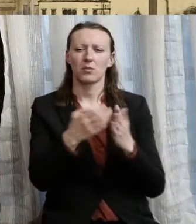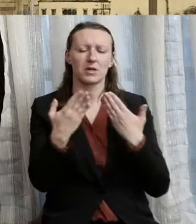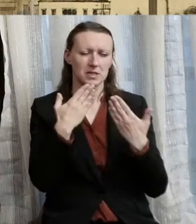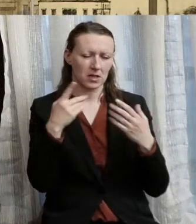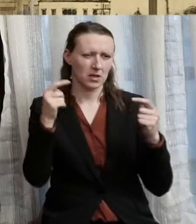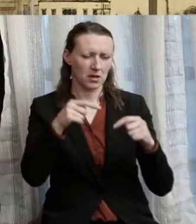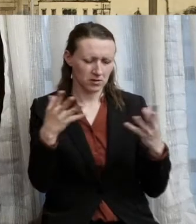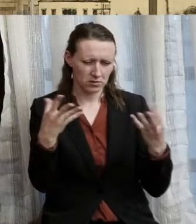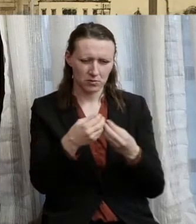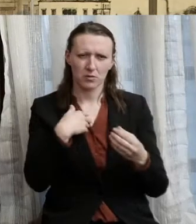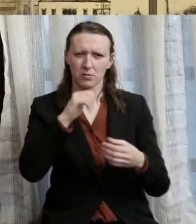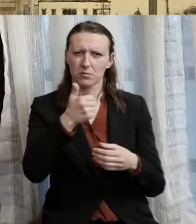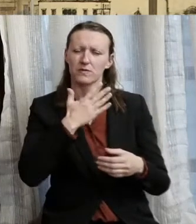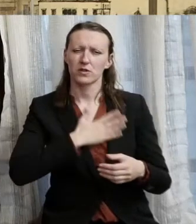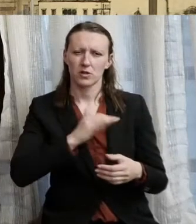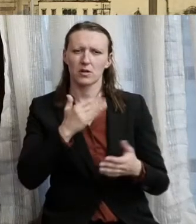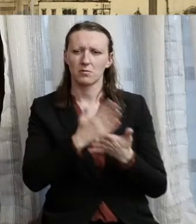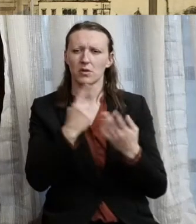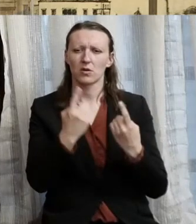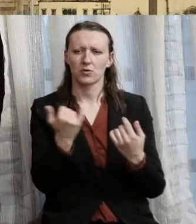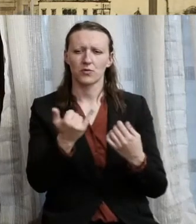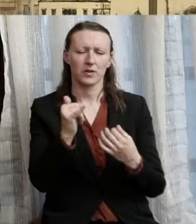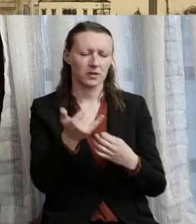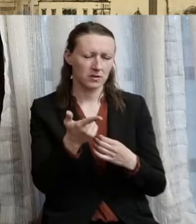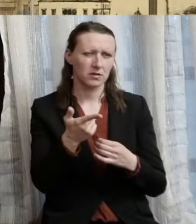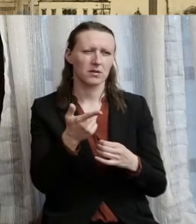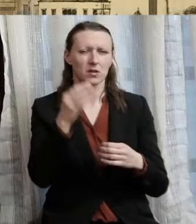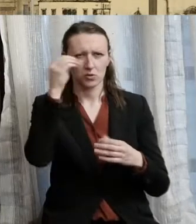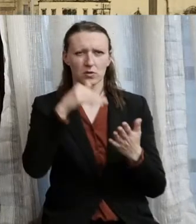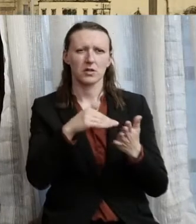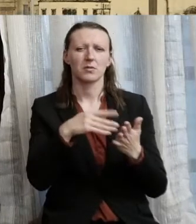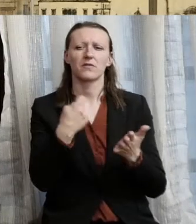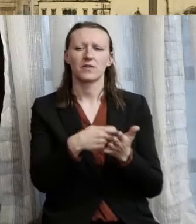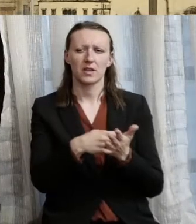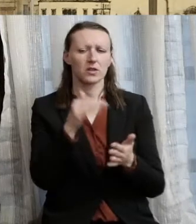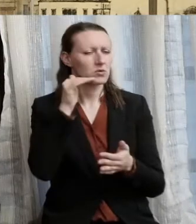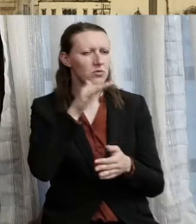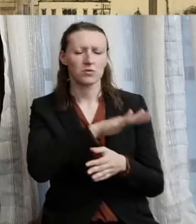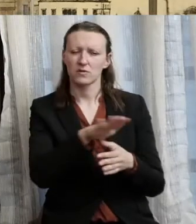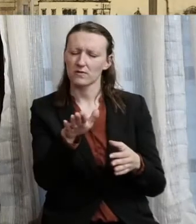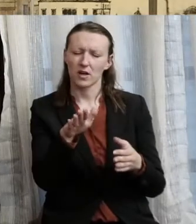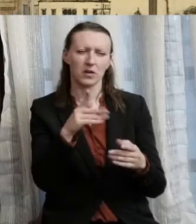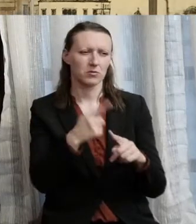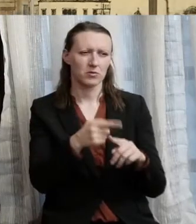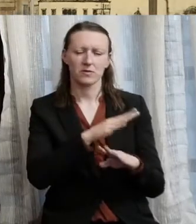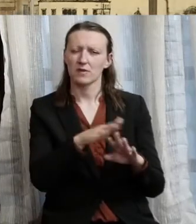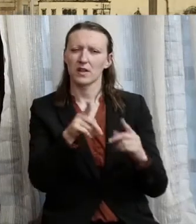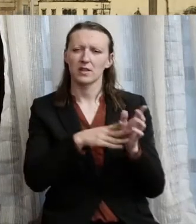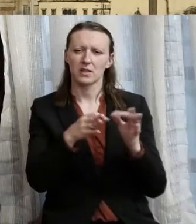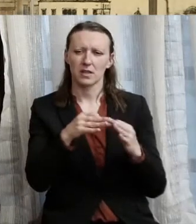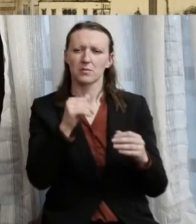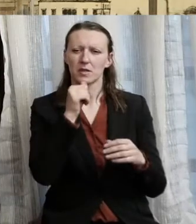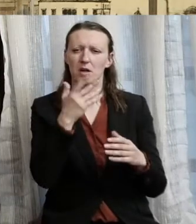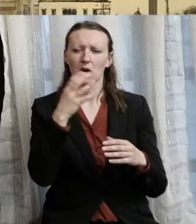sastali smo se, moja prva intencija je bila i ostaje uvijek da struku treba valorizirati i slušati u svakom kontekstu, u svakoj temi